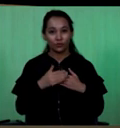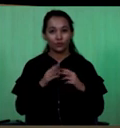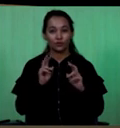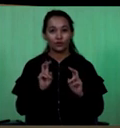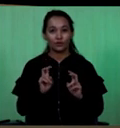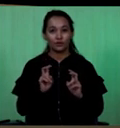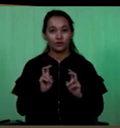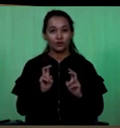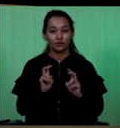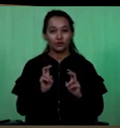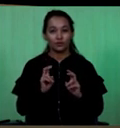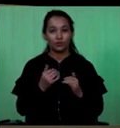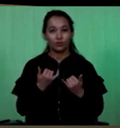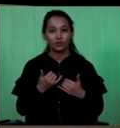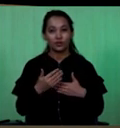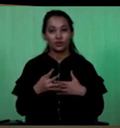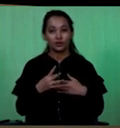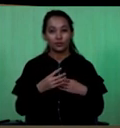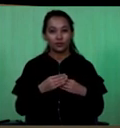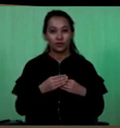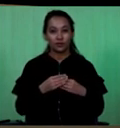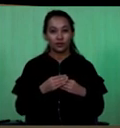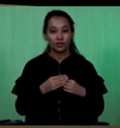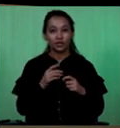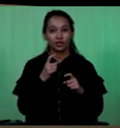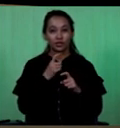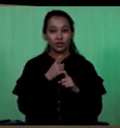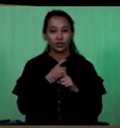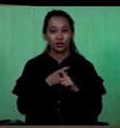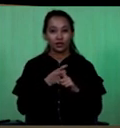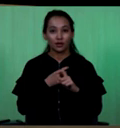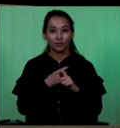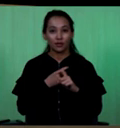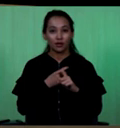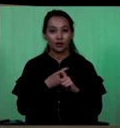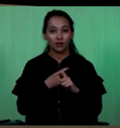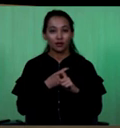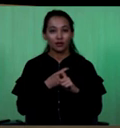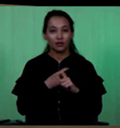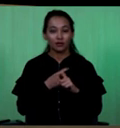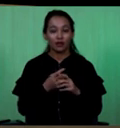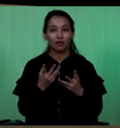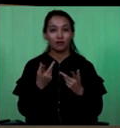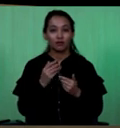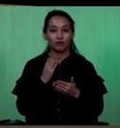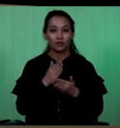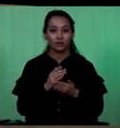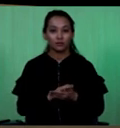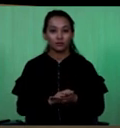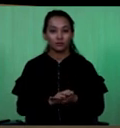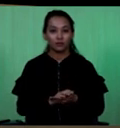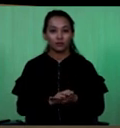yaqinroq joylashib oling. Bugun biz sizlar bilan tenglamaga olib keladigan masalalar haqida suhbatlashamiz.